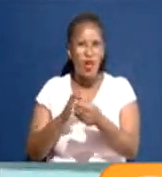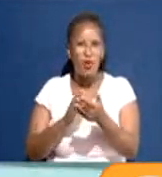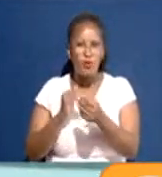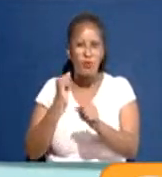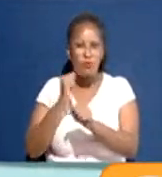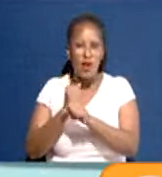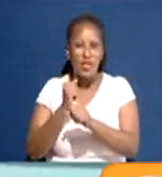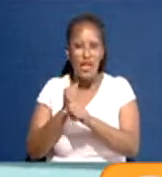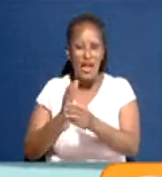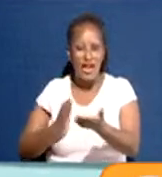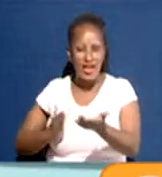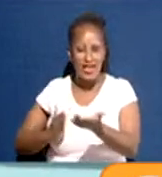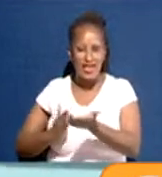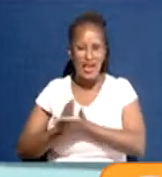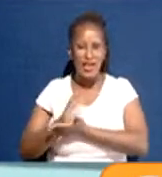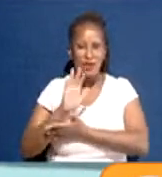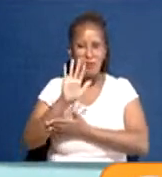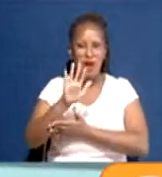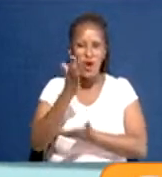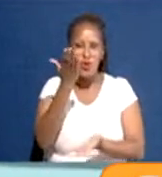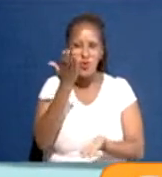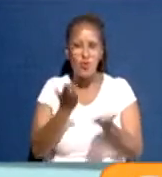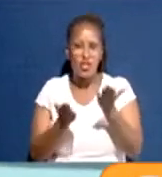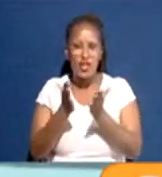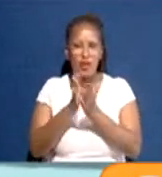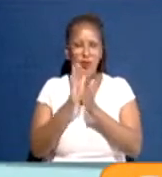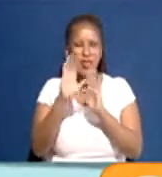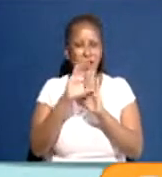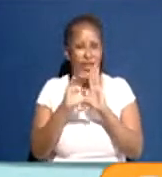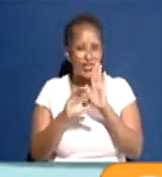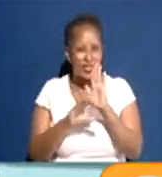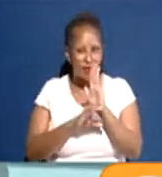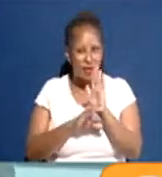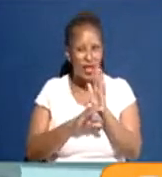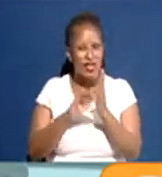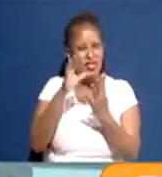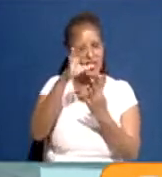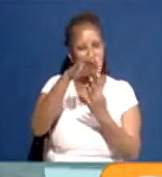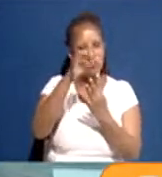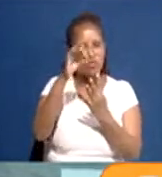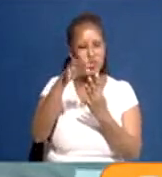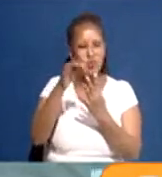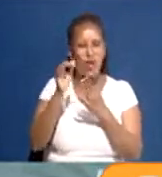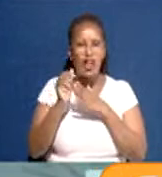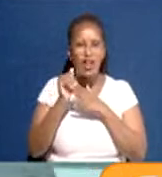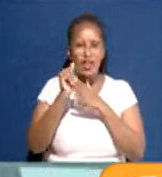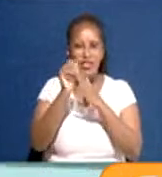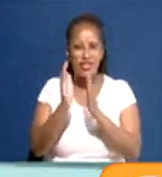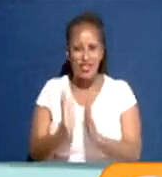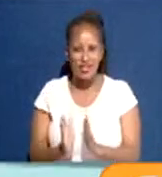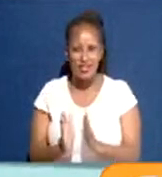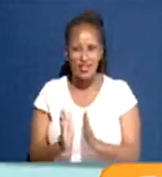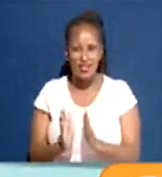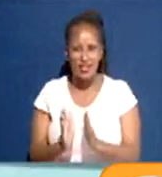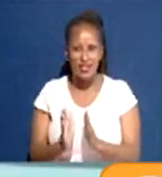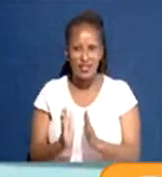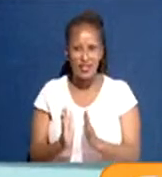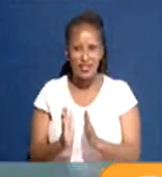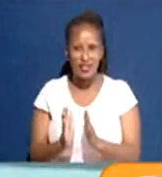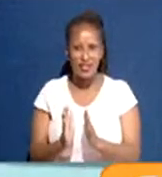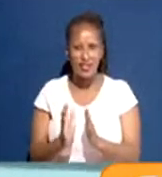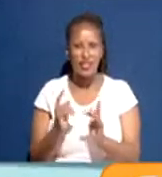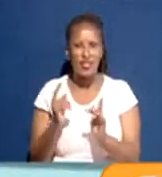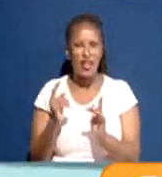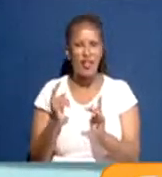kutekeleza wajibu wake wa kikatiba wa kuchagua viongozi, mbali na